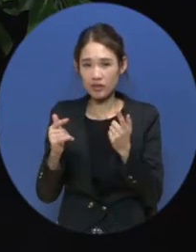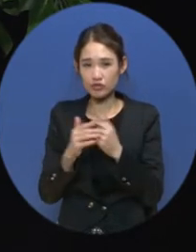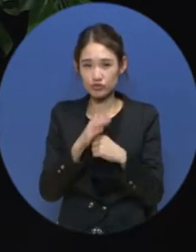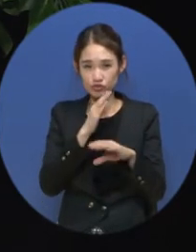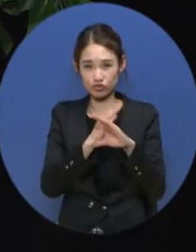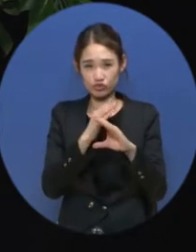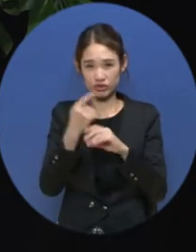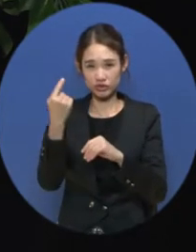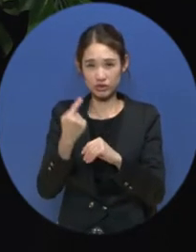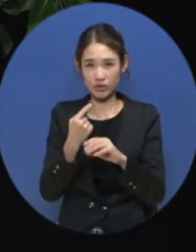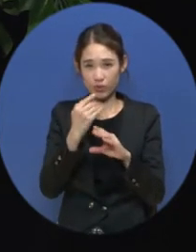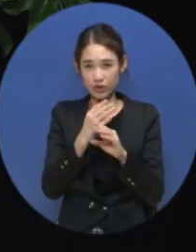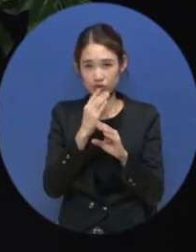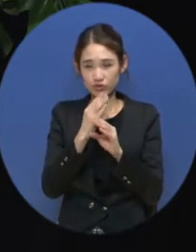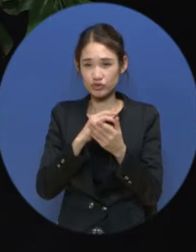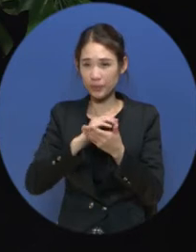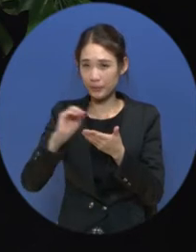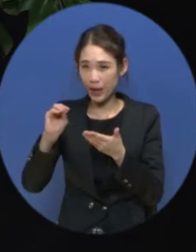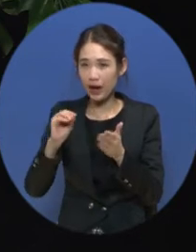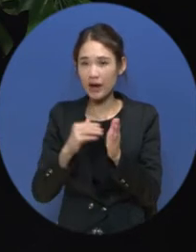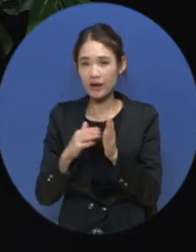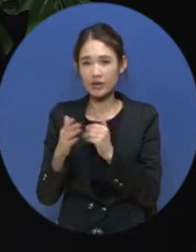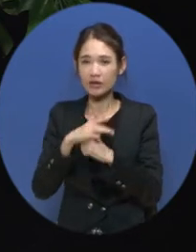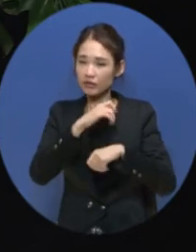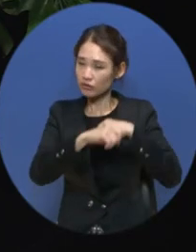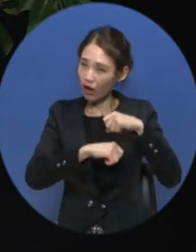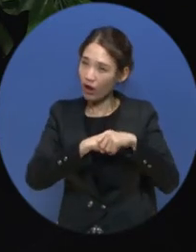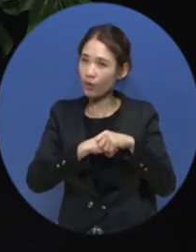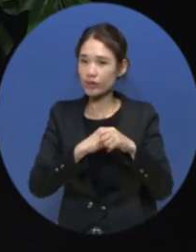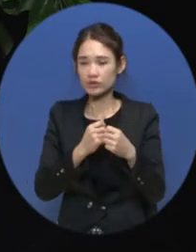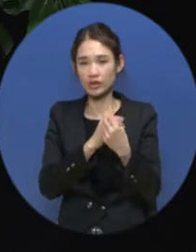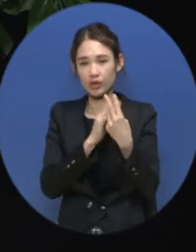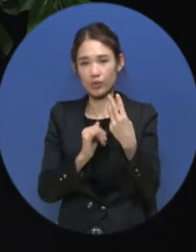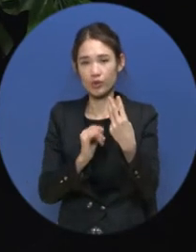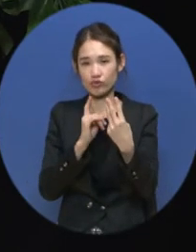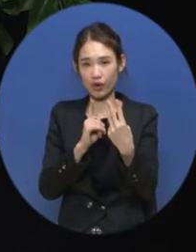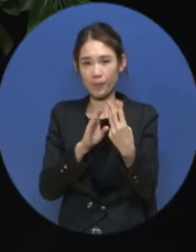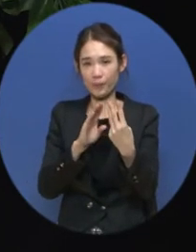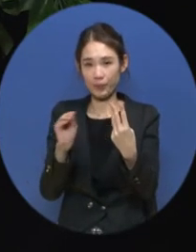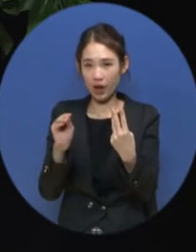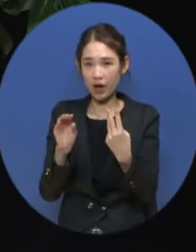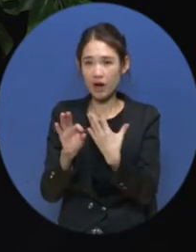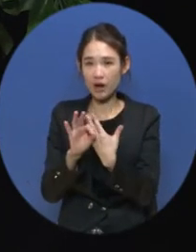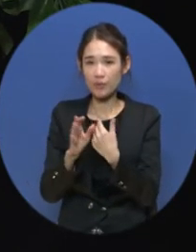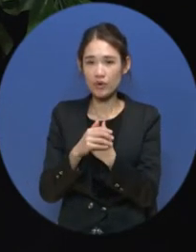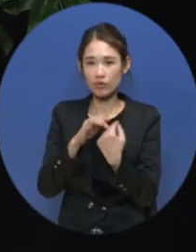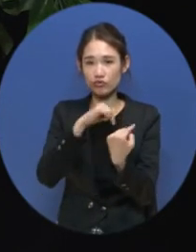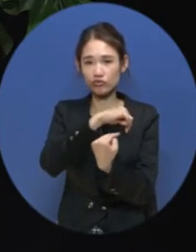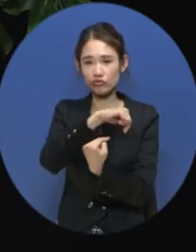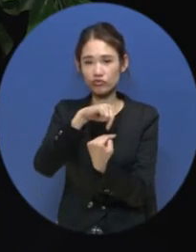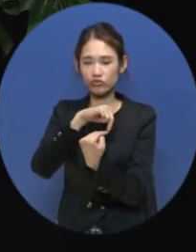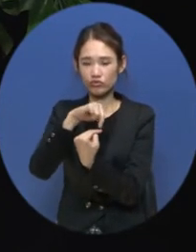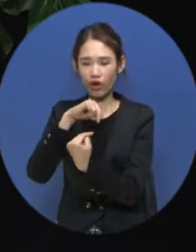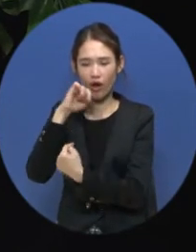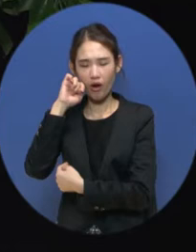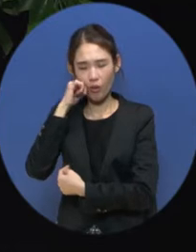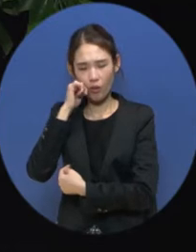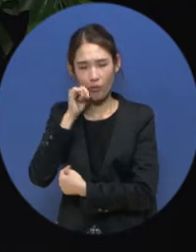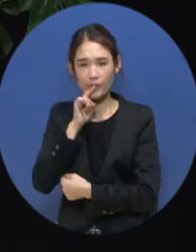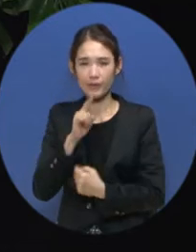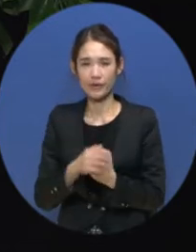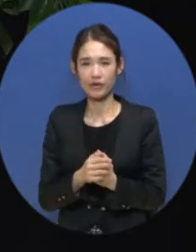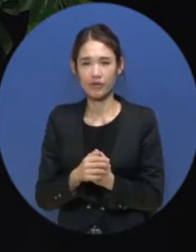중간에 들어왔다 또 중간에 나가요. 여기는 이렇게 자유롭게. 그래서 3명 중에 한 명이 빠지면 운영이 어려운